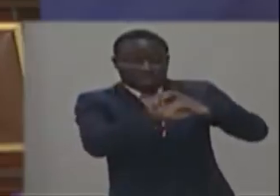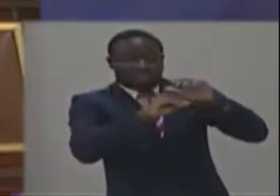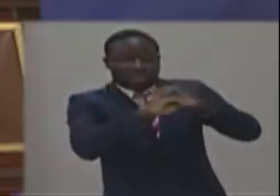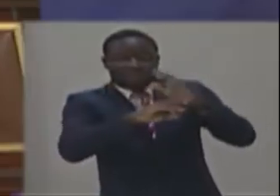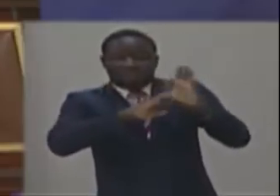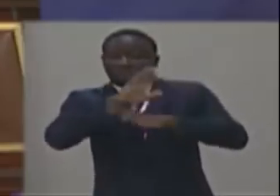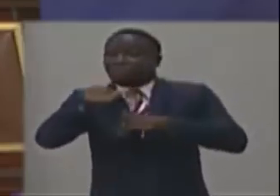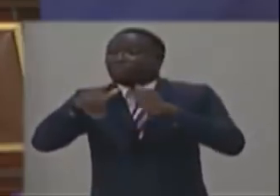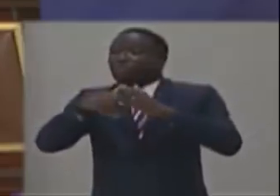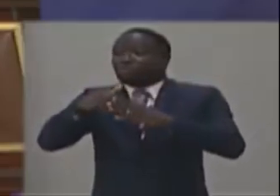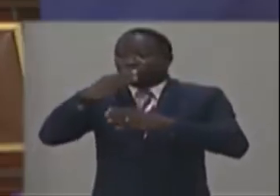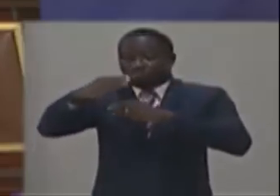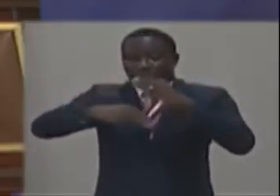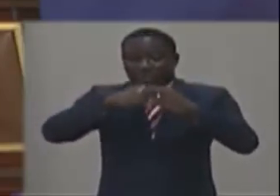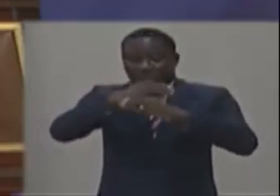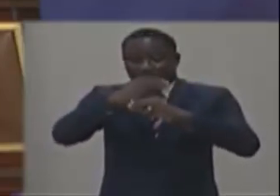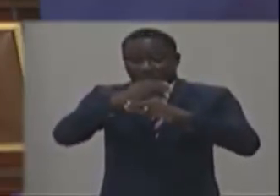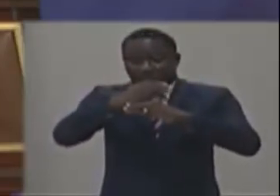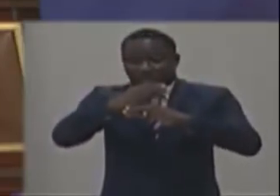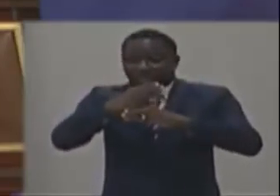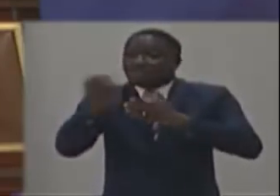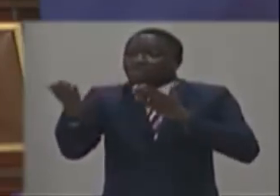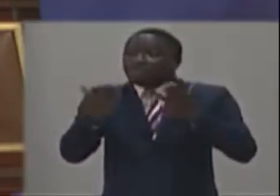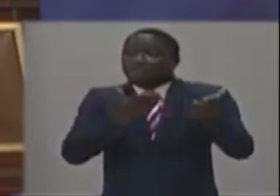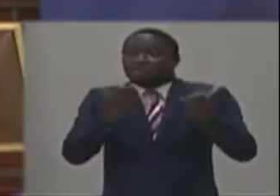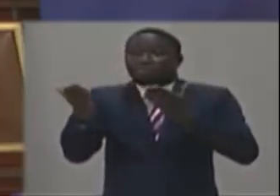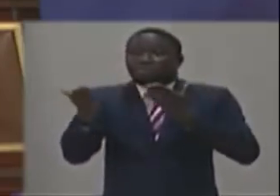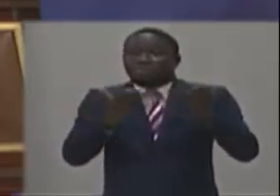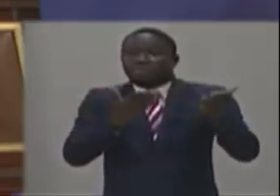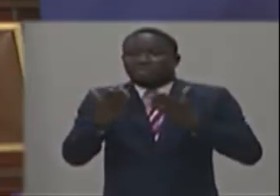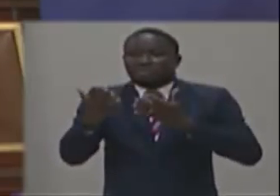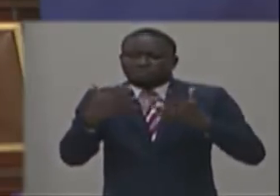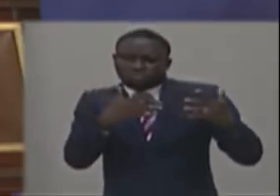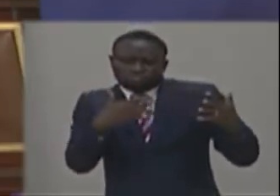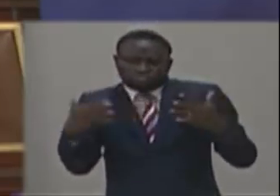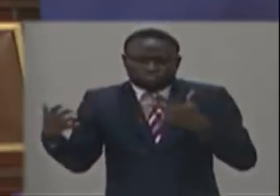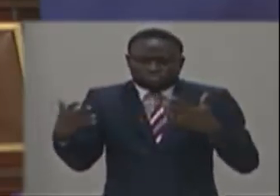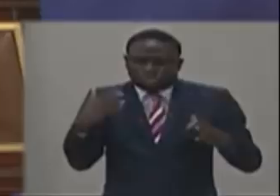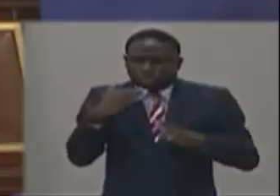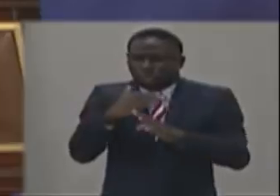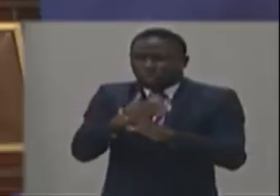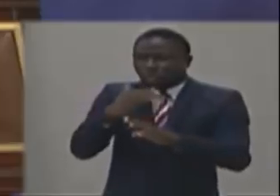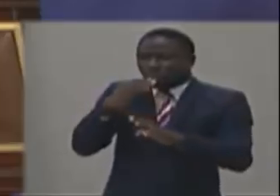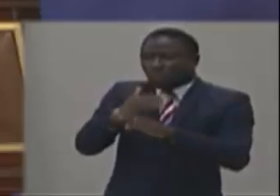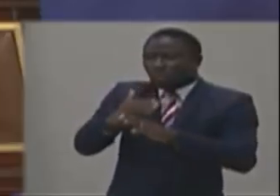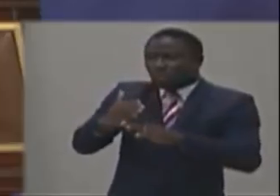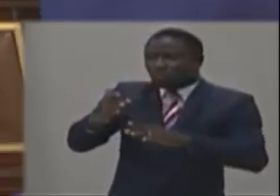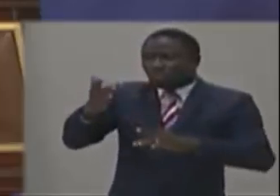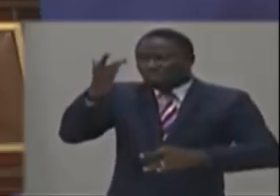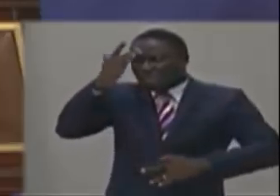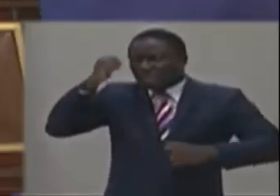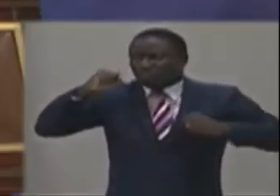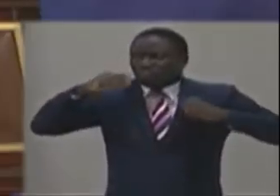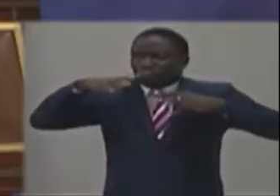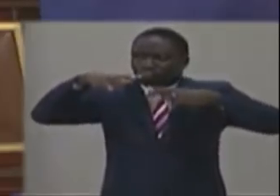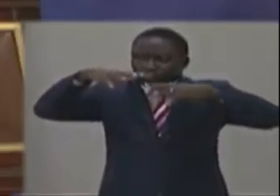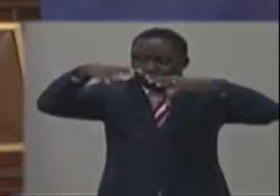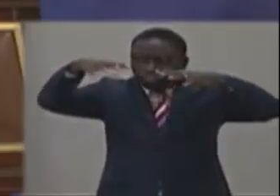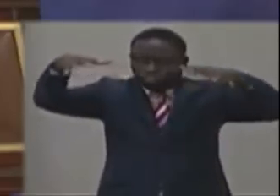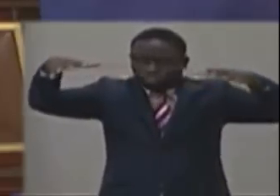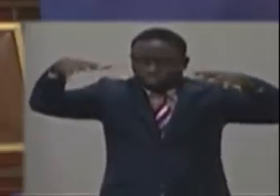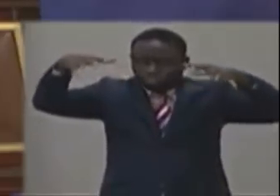tout matériel et équipement qui a servi dans la bataille contre le malépandier, il y aurait